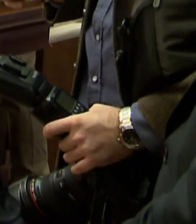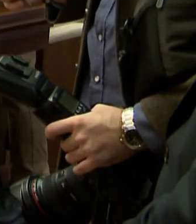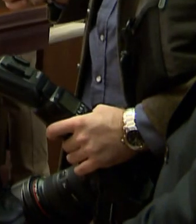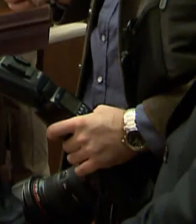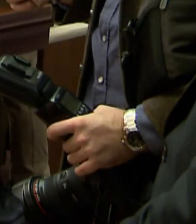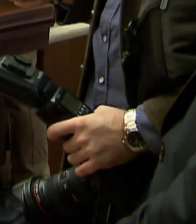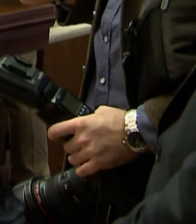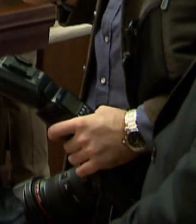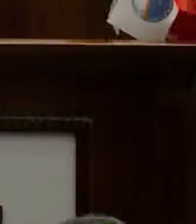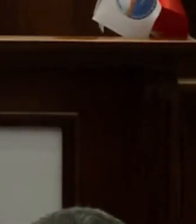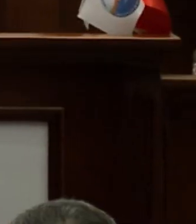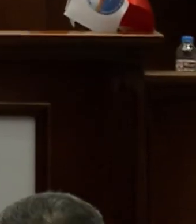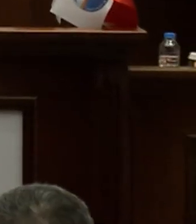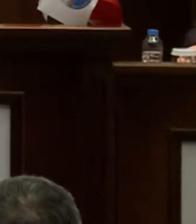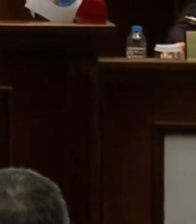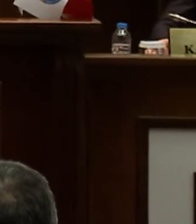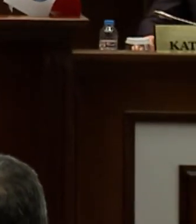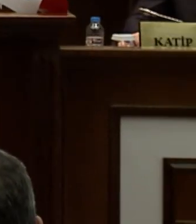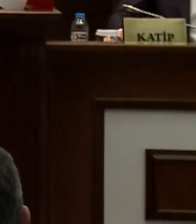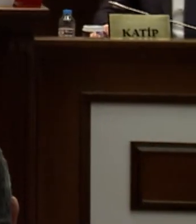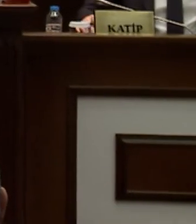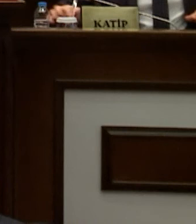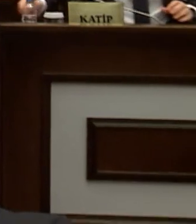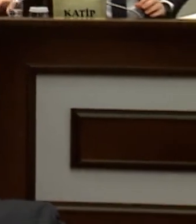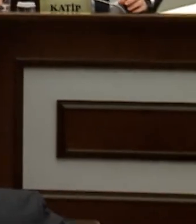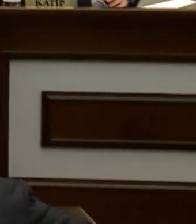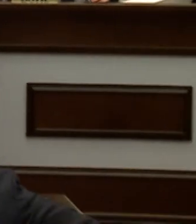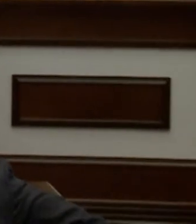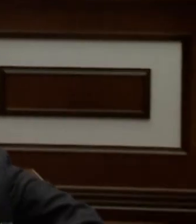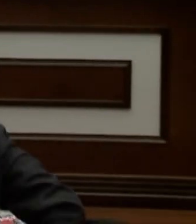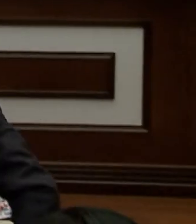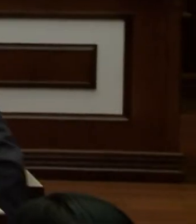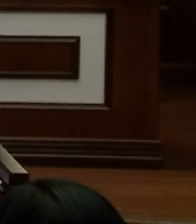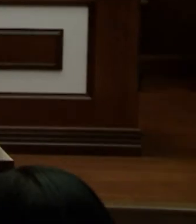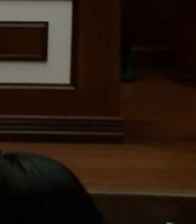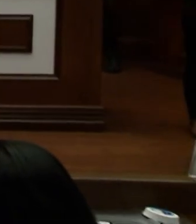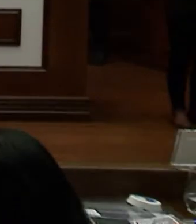Belediye Meclisimizin 2018 Ocak ayı birinci toplantısının birinci oturumunu kapatıyorum.